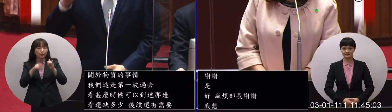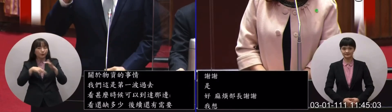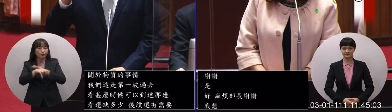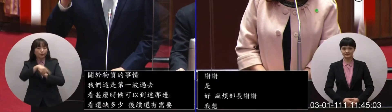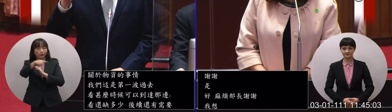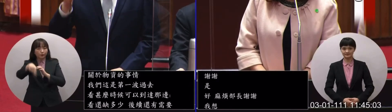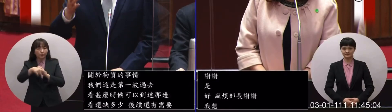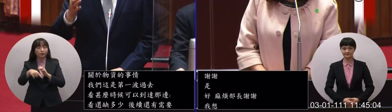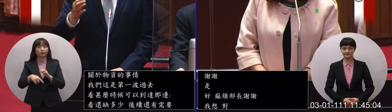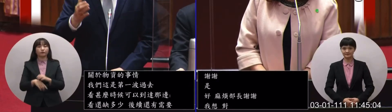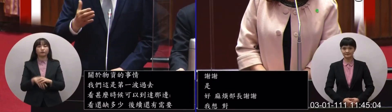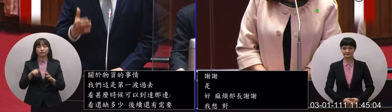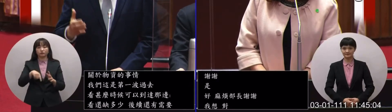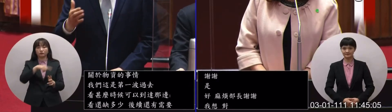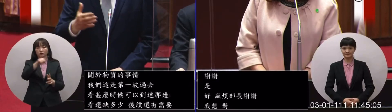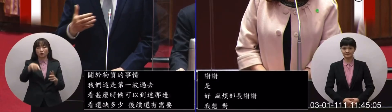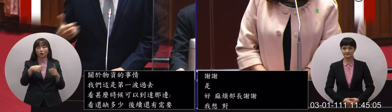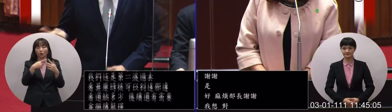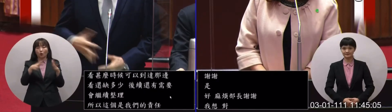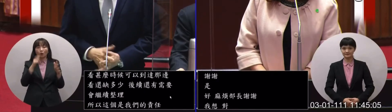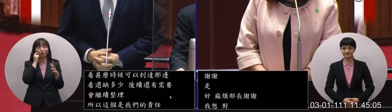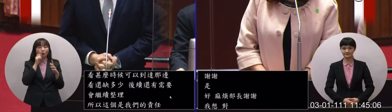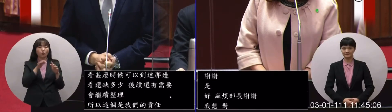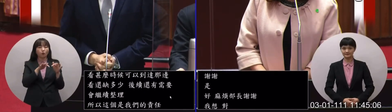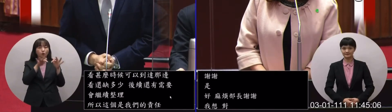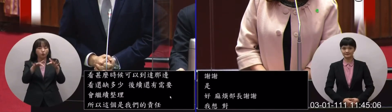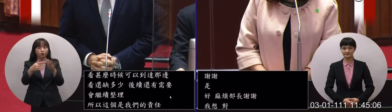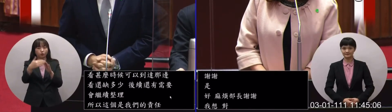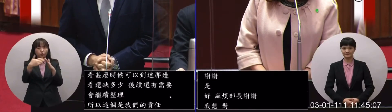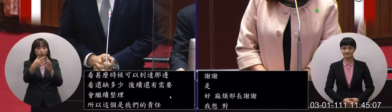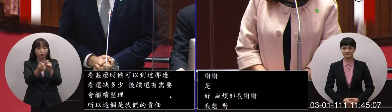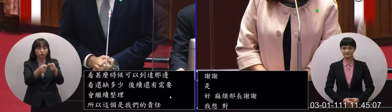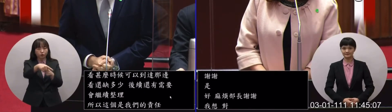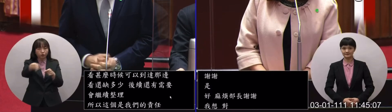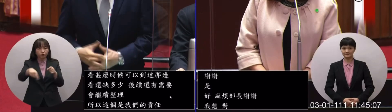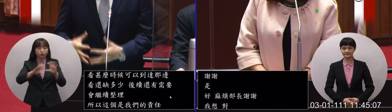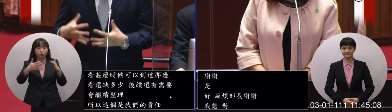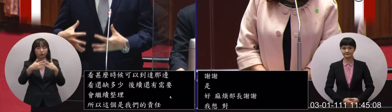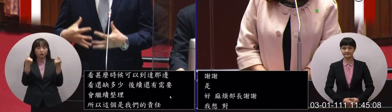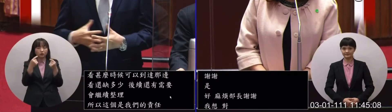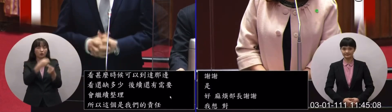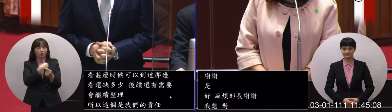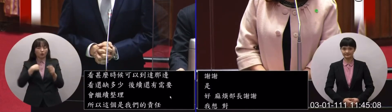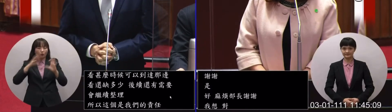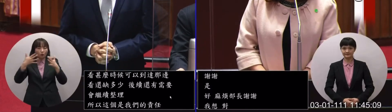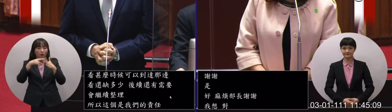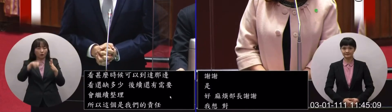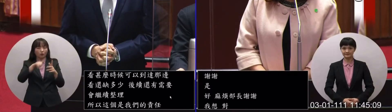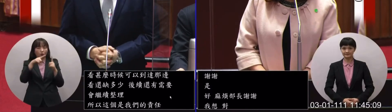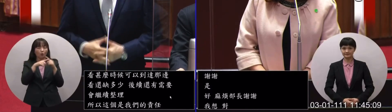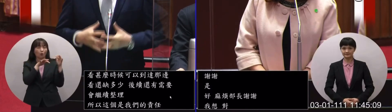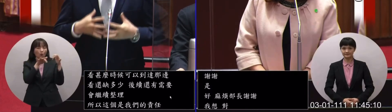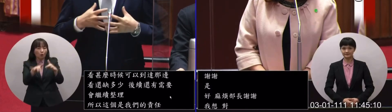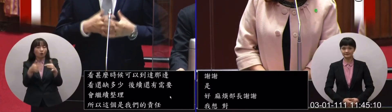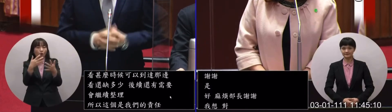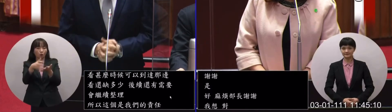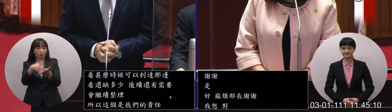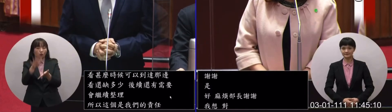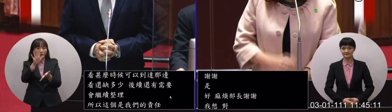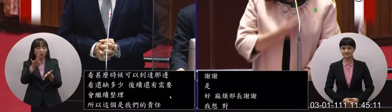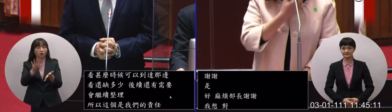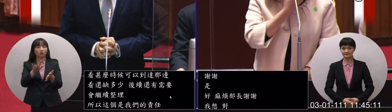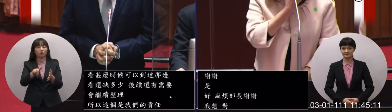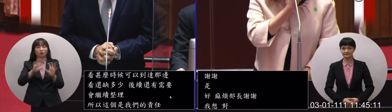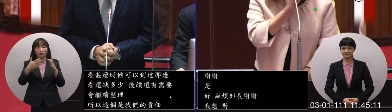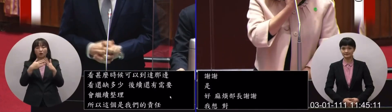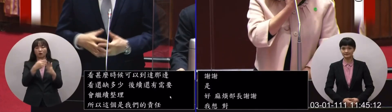情哈。那因为他们有很多难民跑到邻近的国家，尤其是波兰，波兰可能是接受最多的。那我们波兰